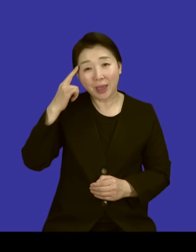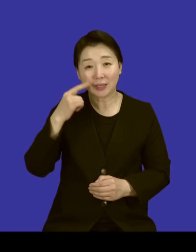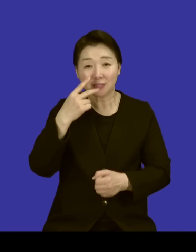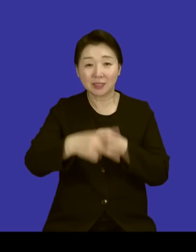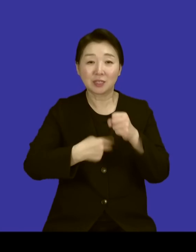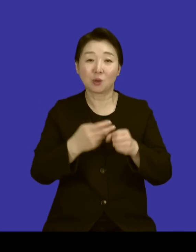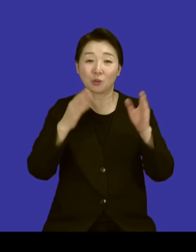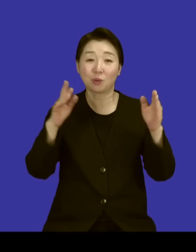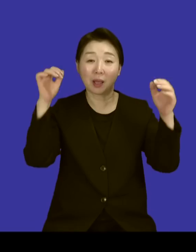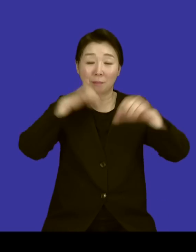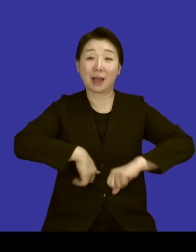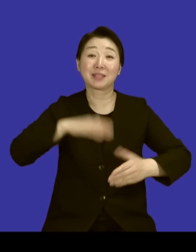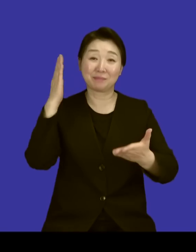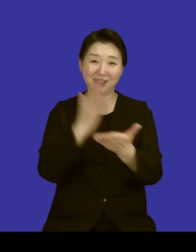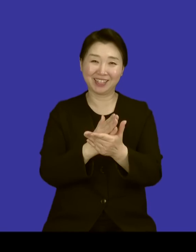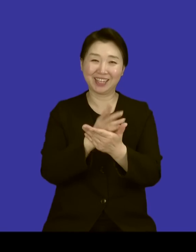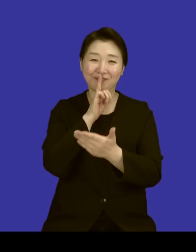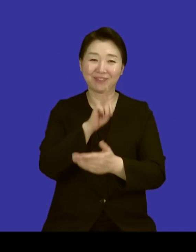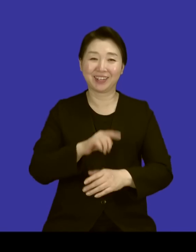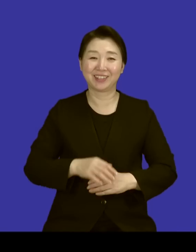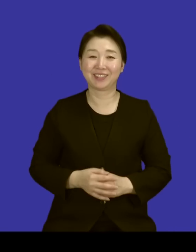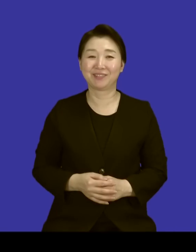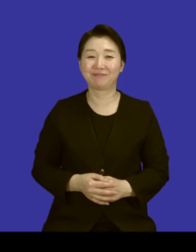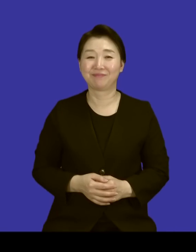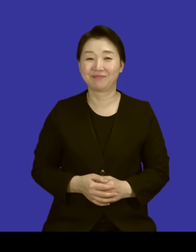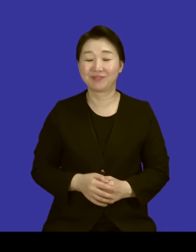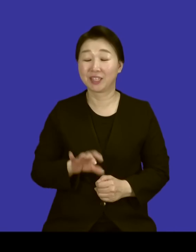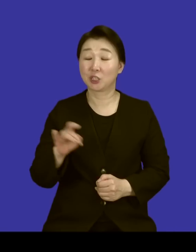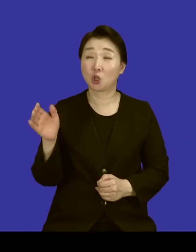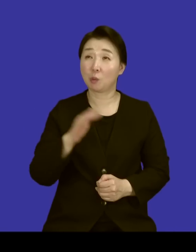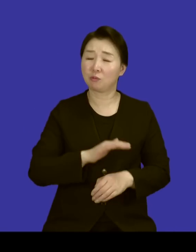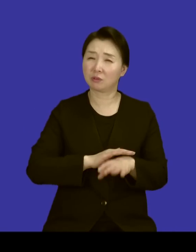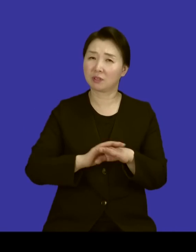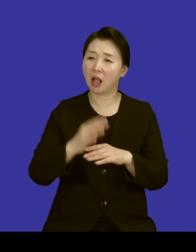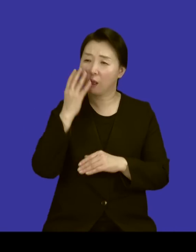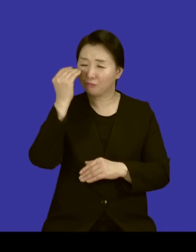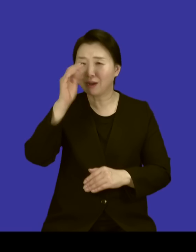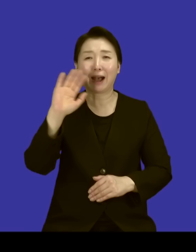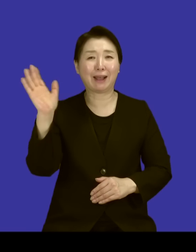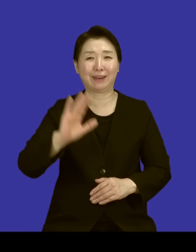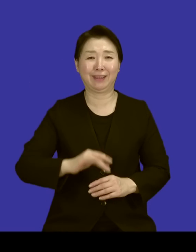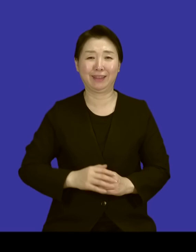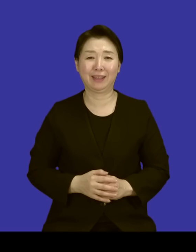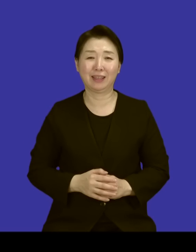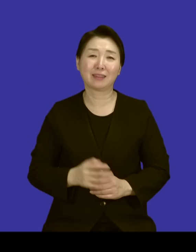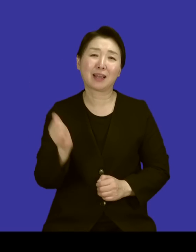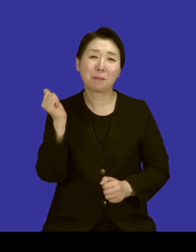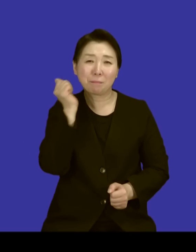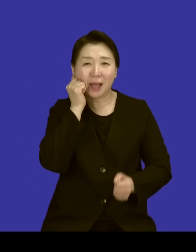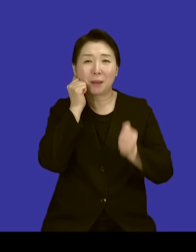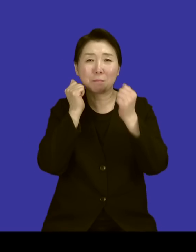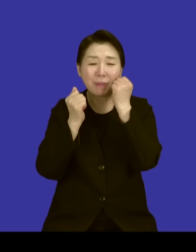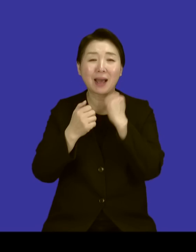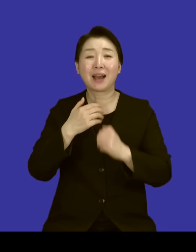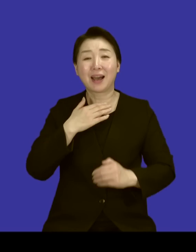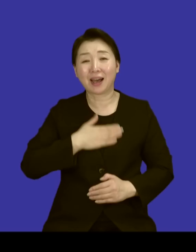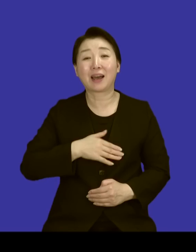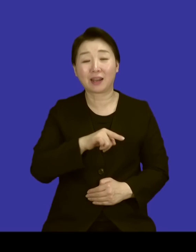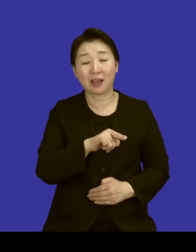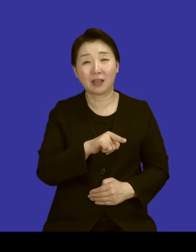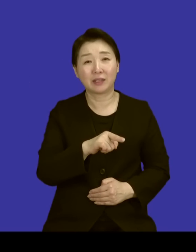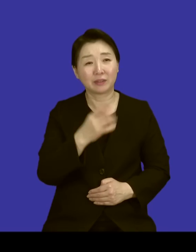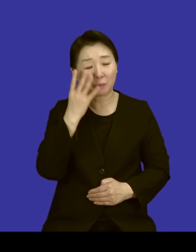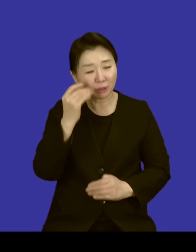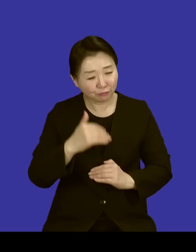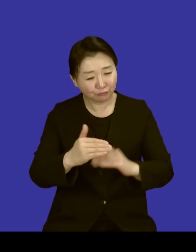2년 동안 망하지 말자 이거예요. 그러니까 처음부터 잘 되지 않잖아요. 물론 제가 시행착오를 많이 겪었으니까 그분들은 훨씬